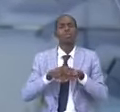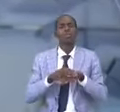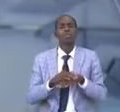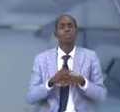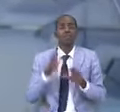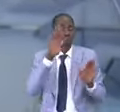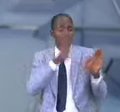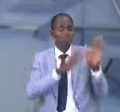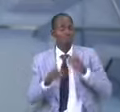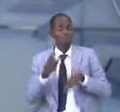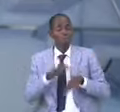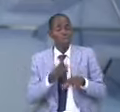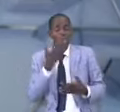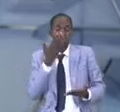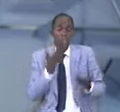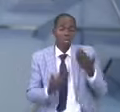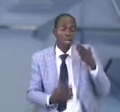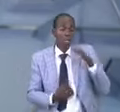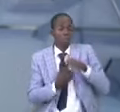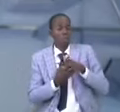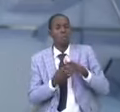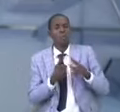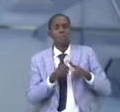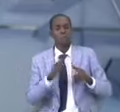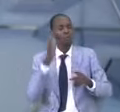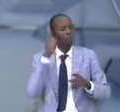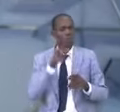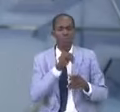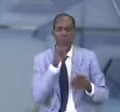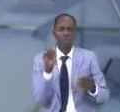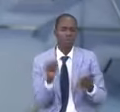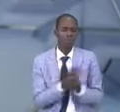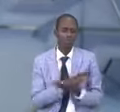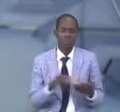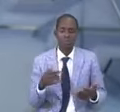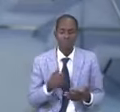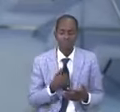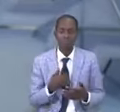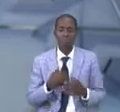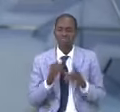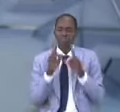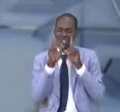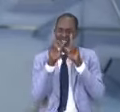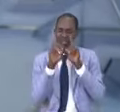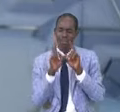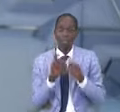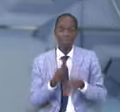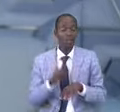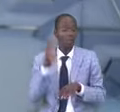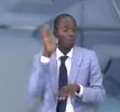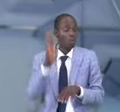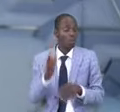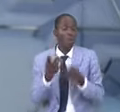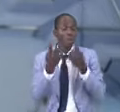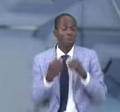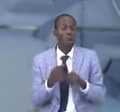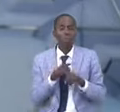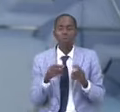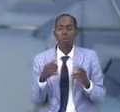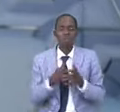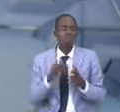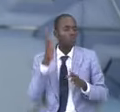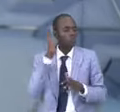peut venir mais ils vont pas me détruire les temps d'épreuve peut être là mais ça ne va pas me détruire